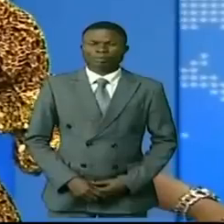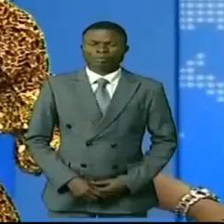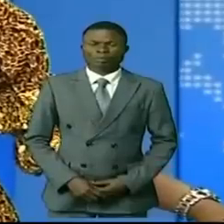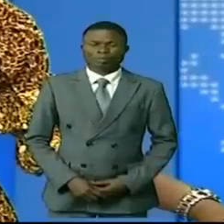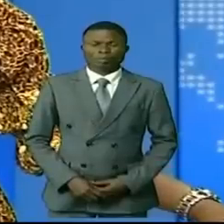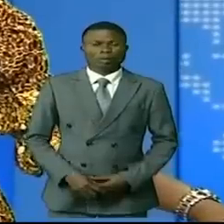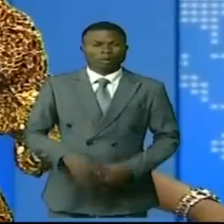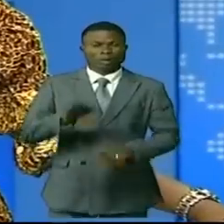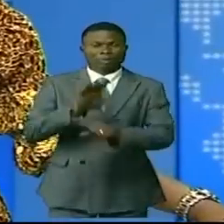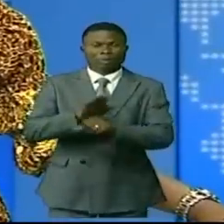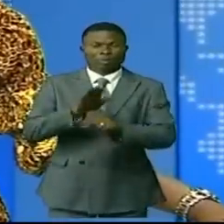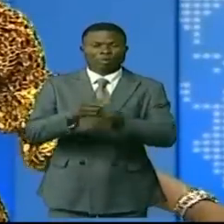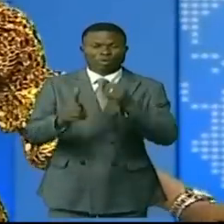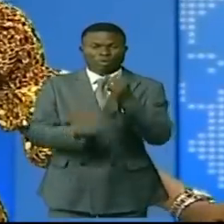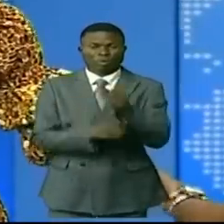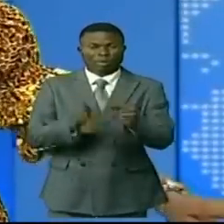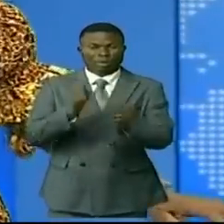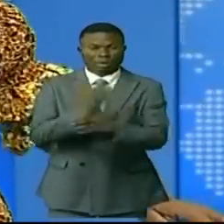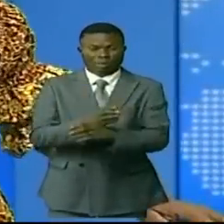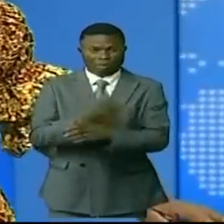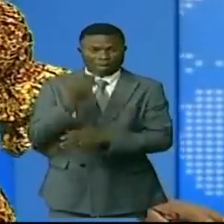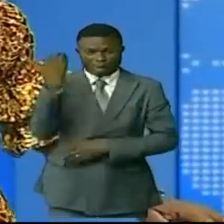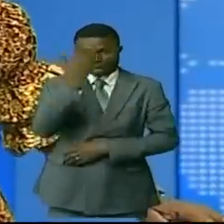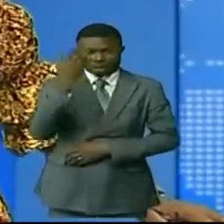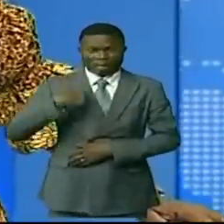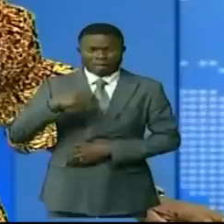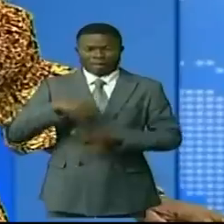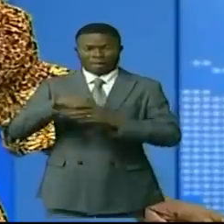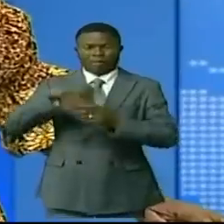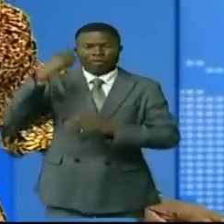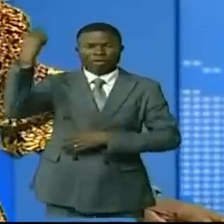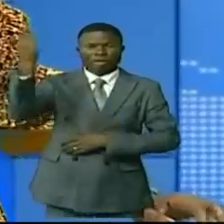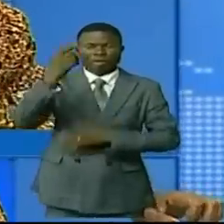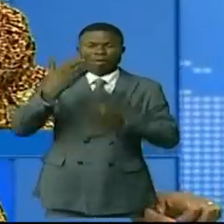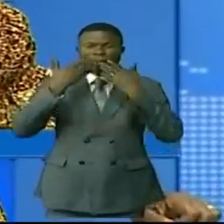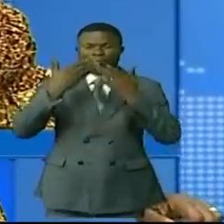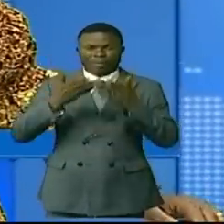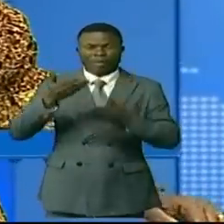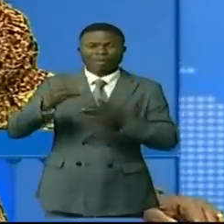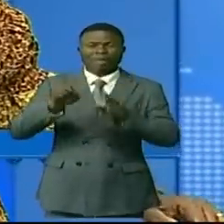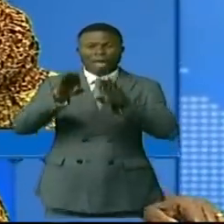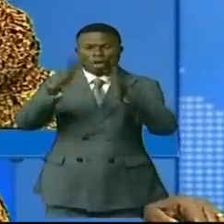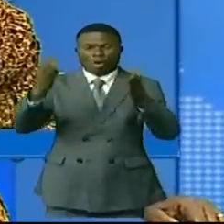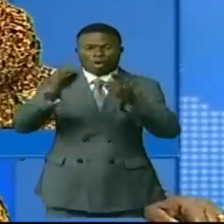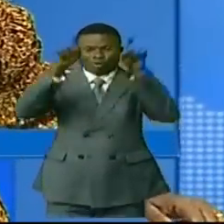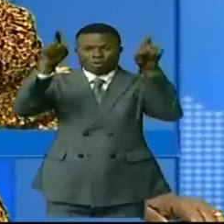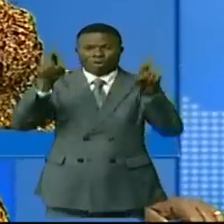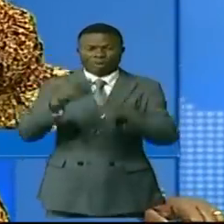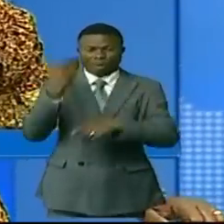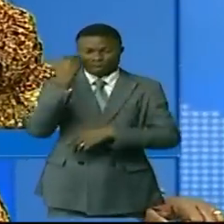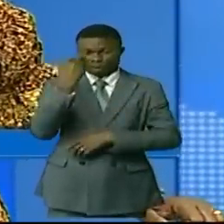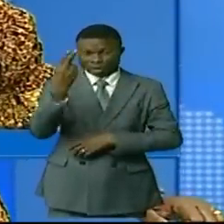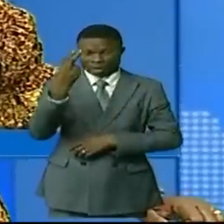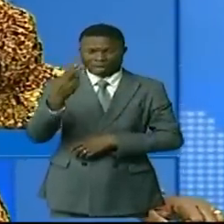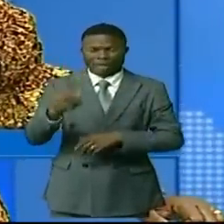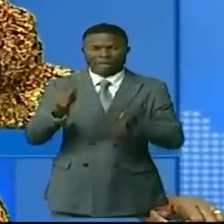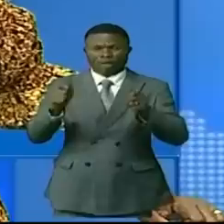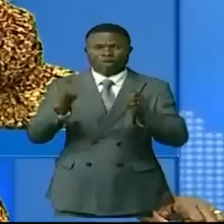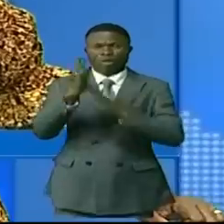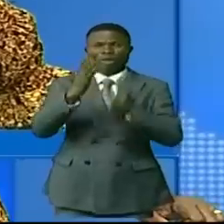Vous êtes nombreux à nous suivre à travers le monde. Merci de nous recevoir chez vous pour ce journal des 19h sur la